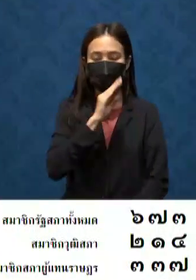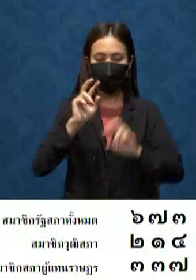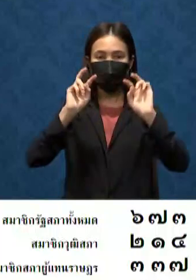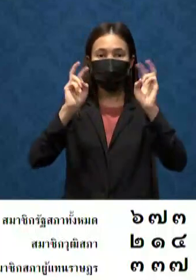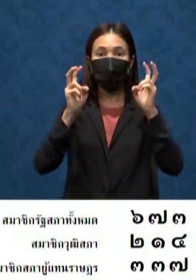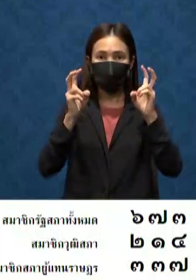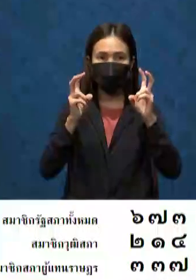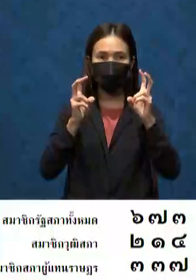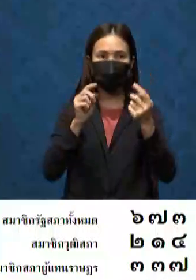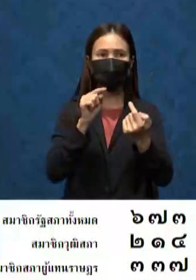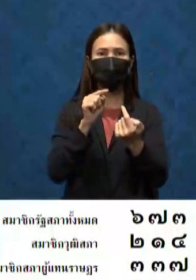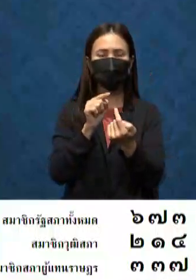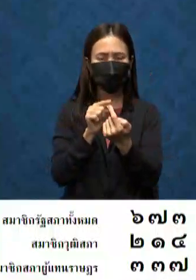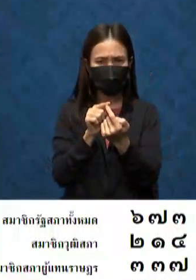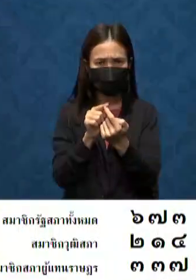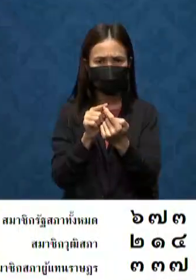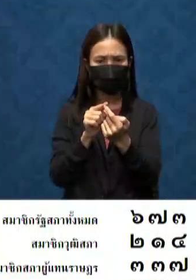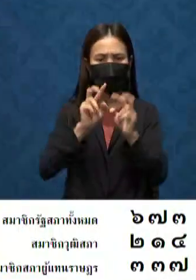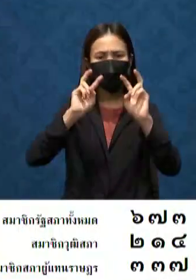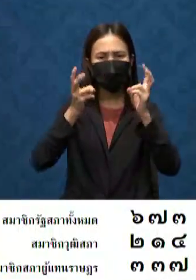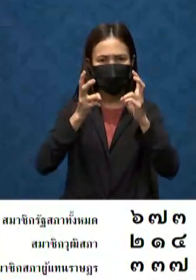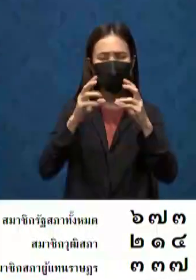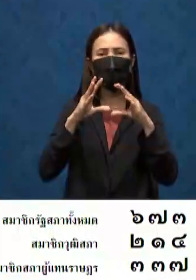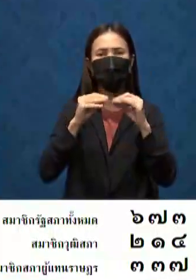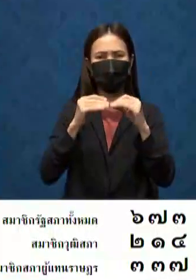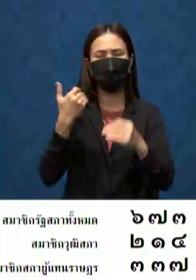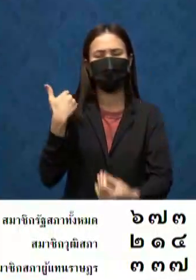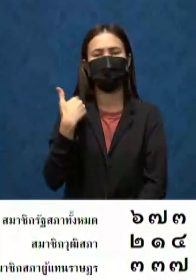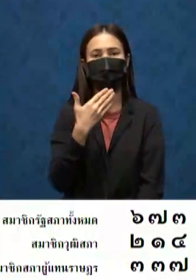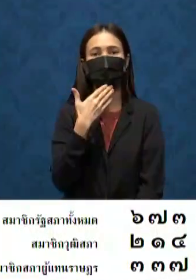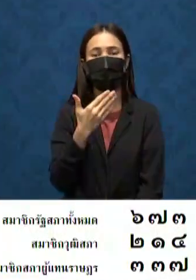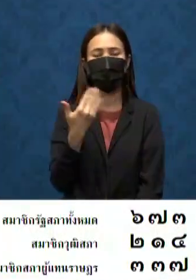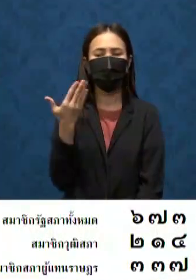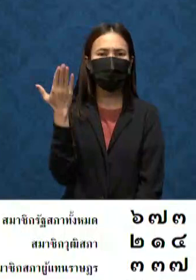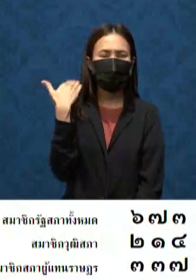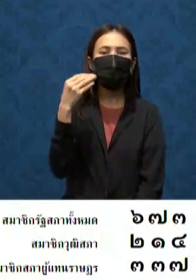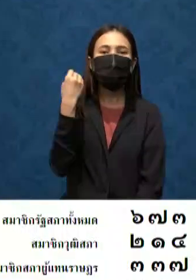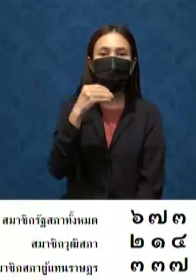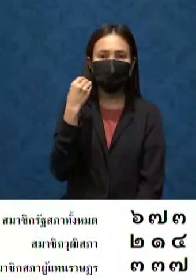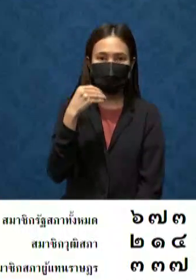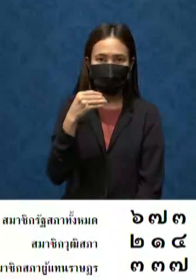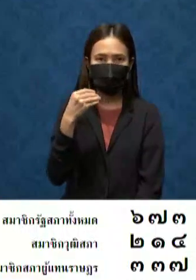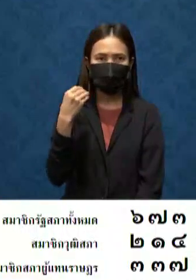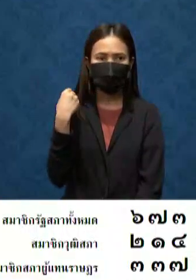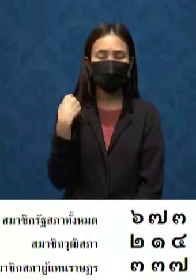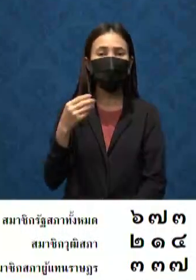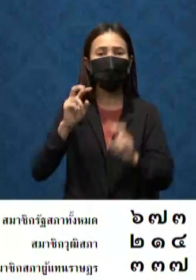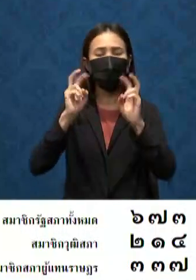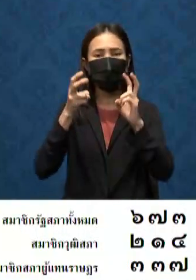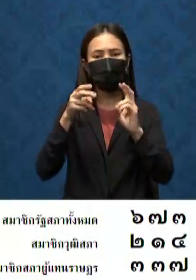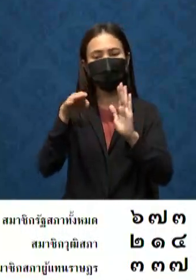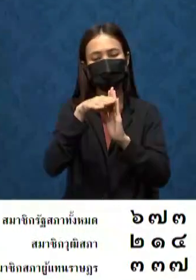อยู่ในวาระการประชุมมาตลอดอย่างที่ผมกราบเรียนท่านประธานมาแล้วว่าทุกครั้งเรียงลำดับ